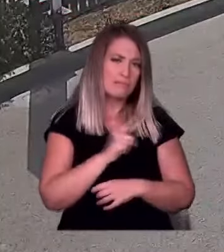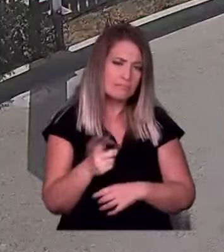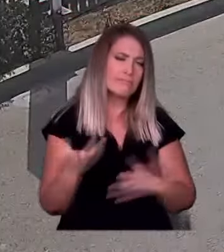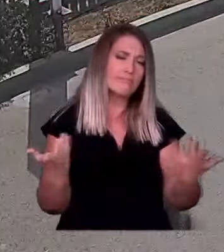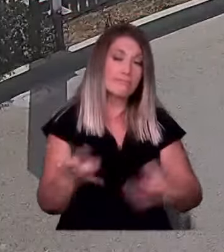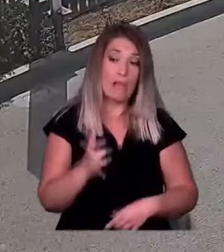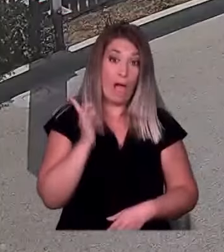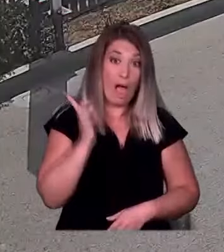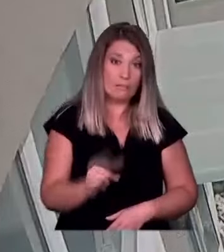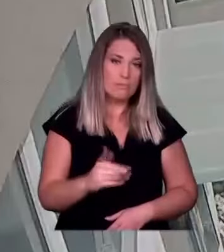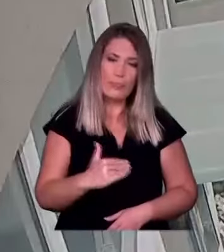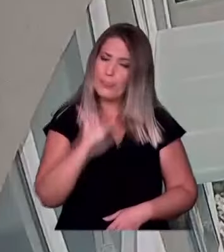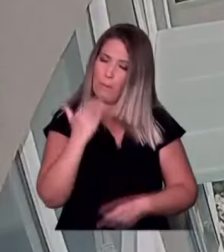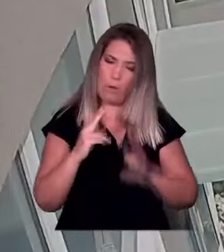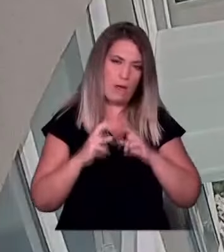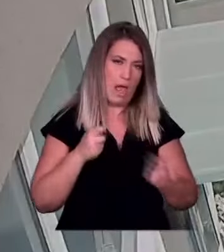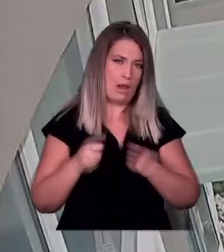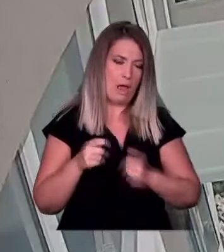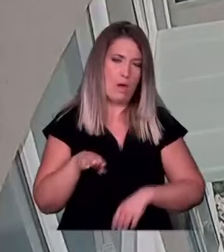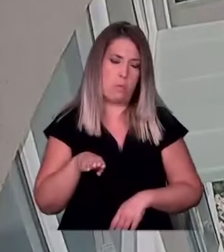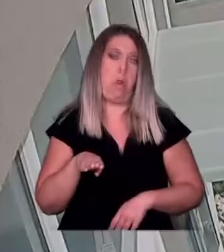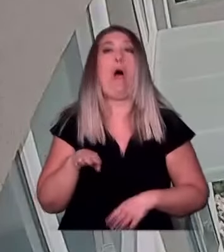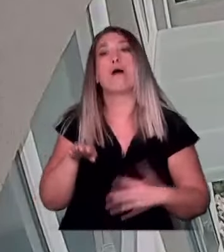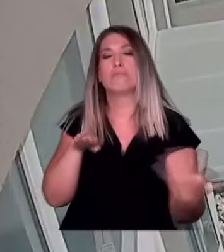προκαλεί το δυστύχημα με ταχύτητα υπερδιπλάσια.